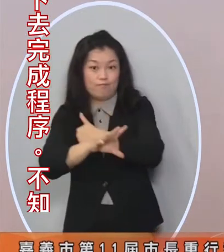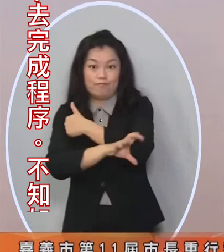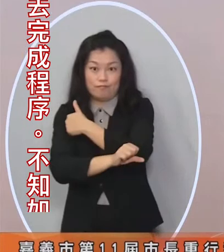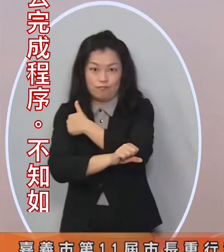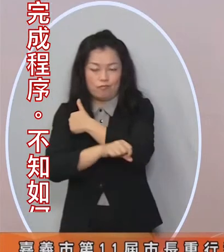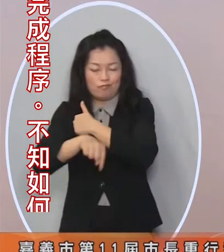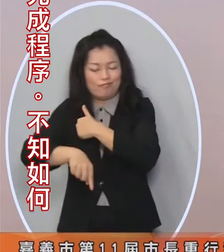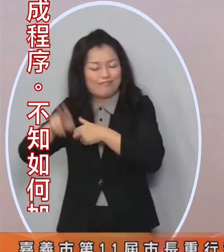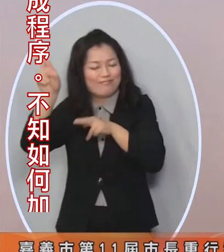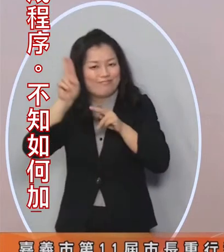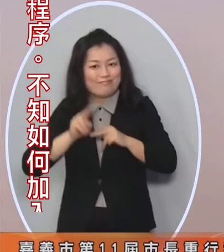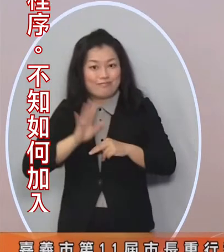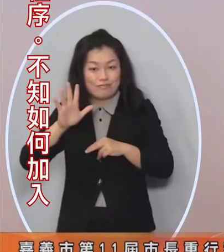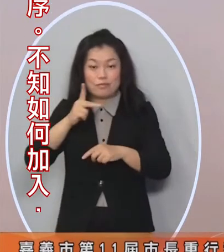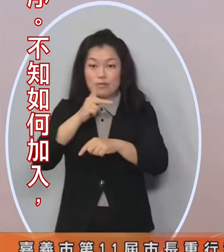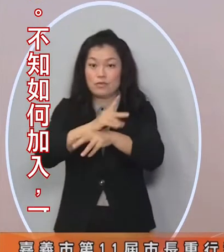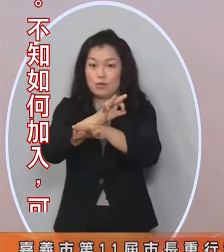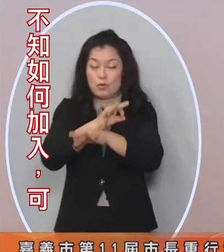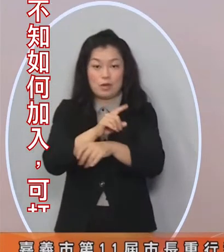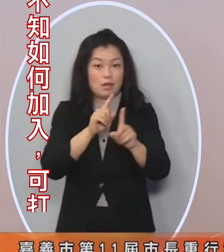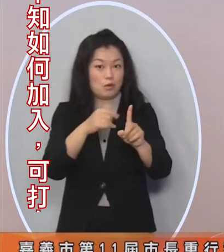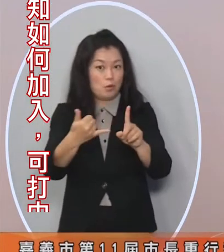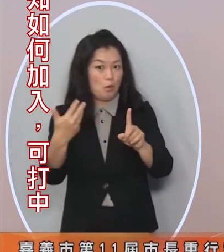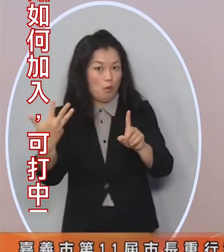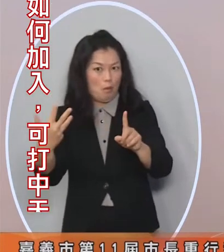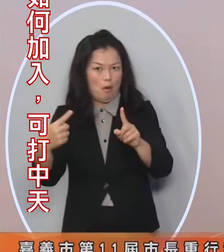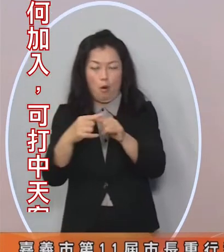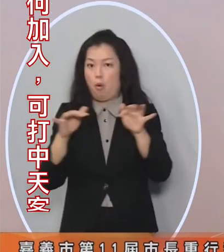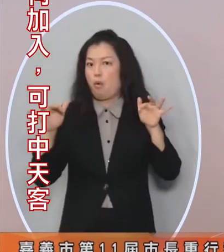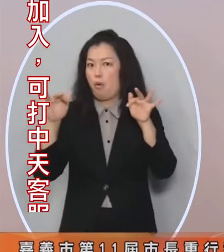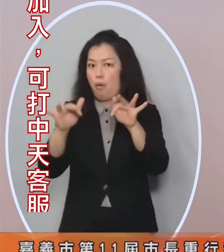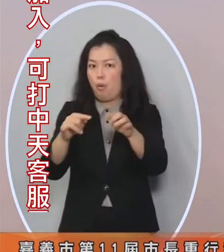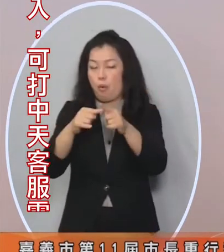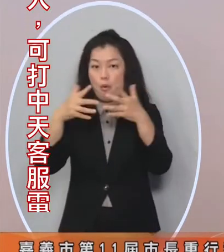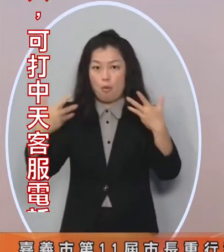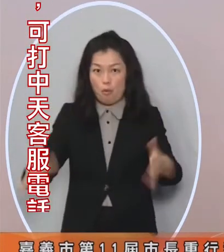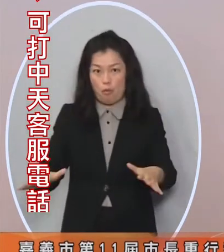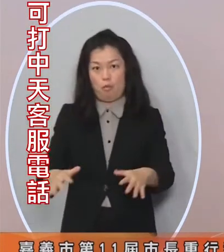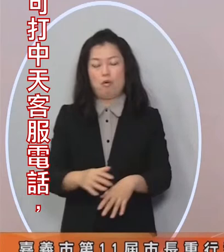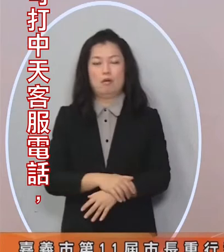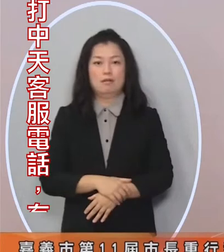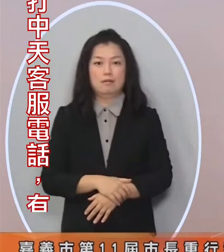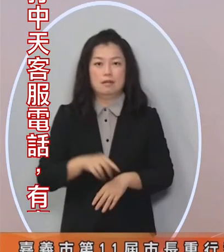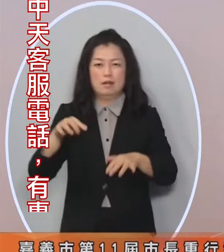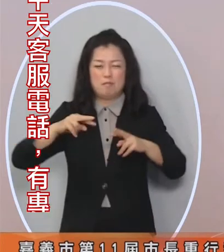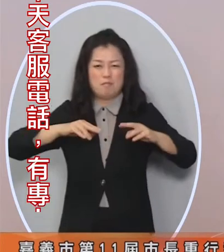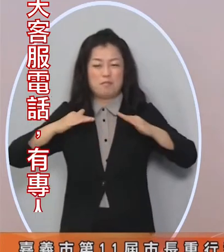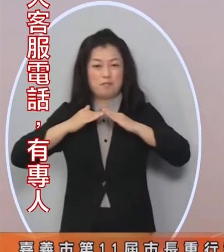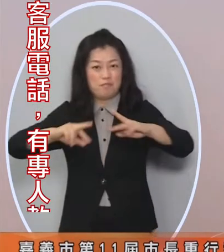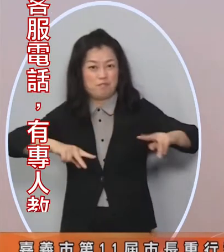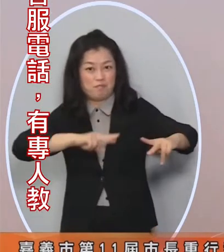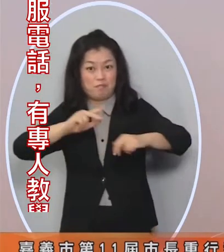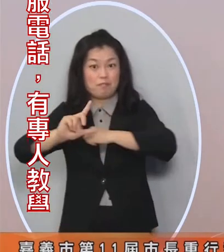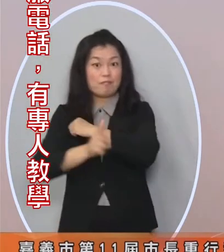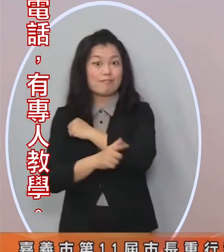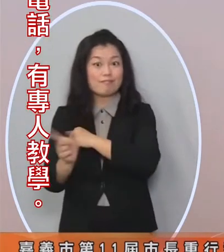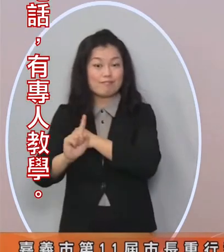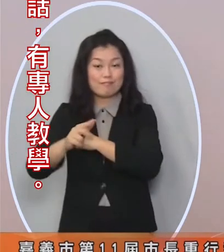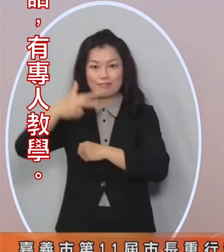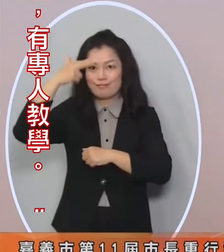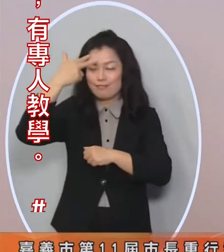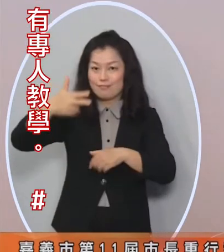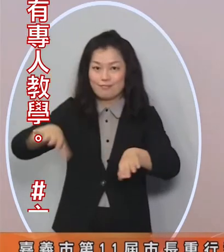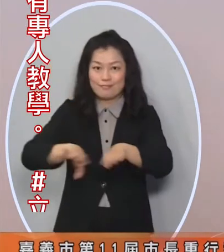有科学168也带来很多人。我们又打造城市的节庆，就是我们现在下礼拜开始我们有